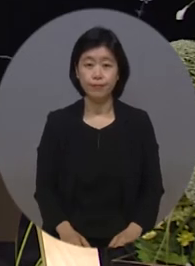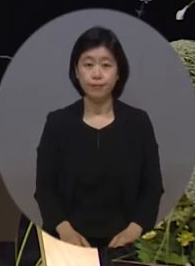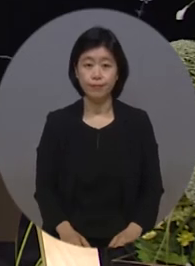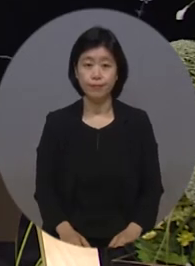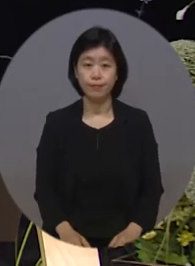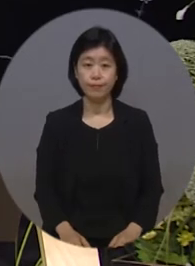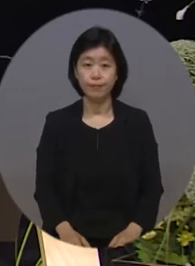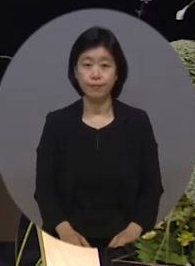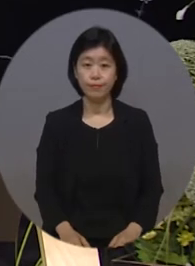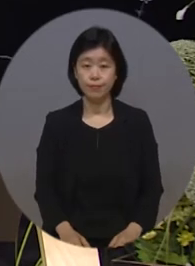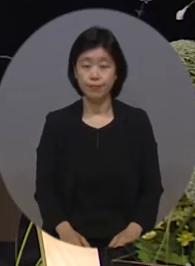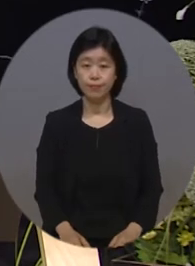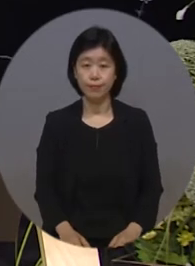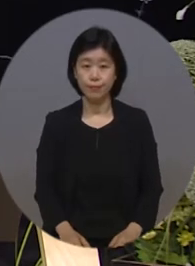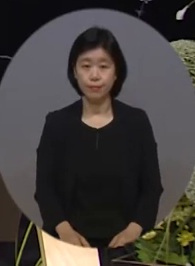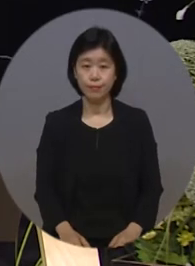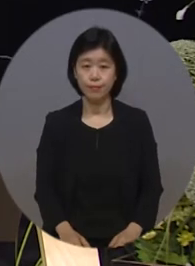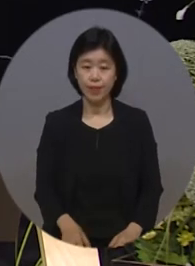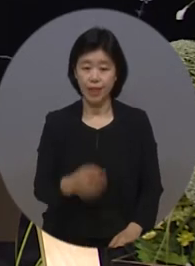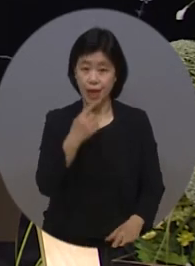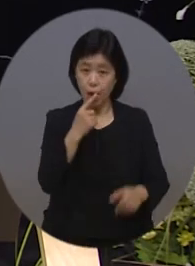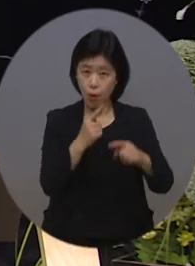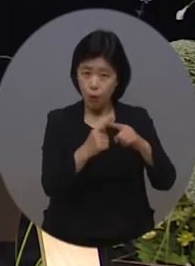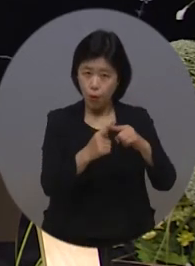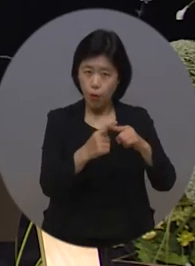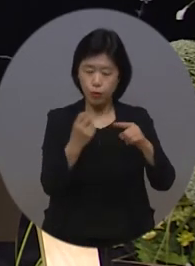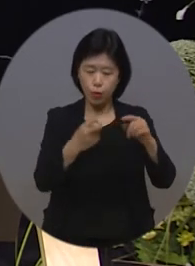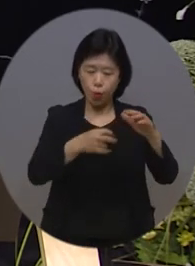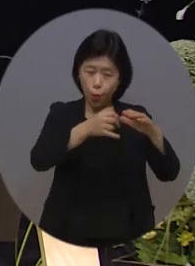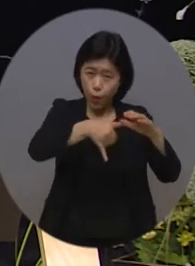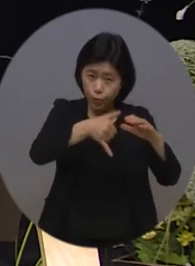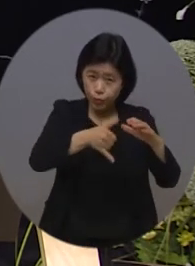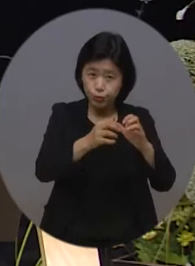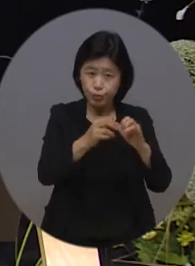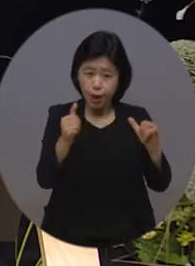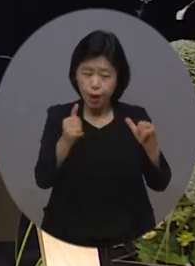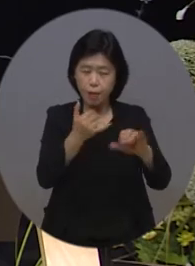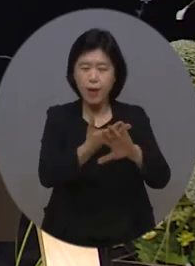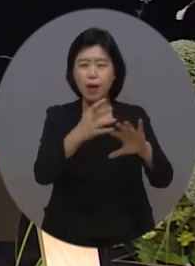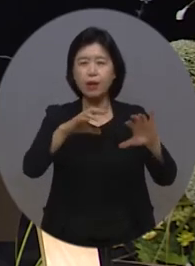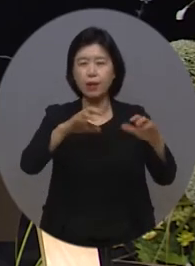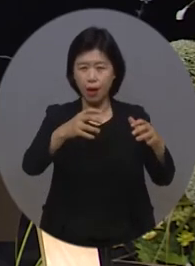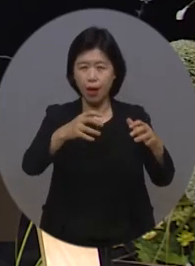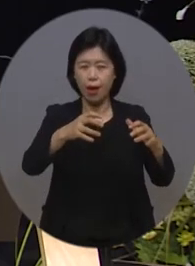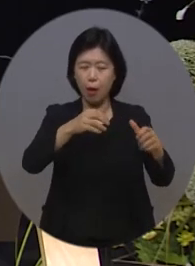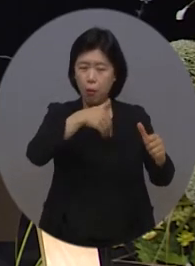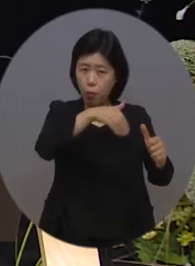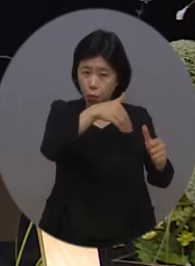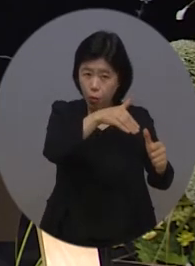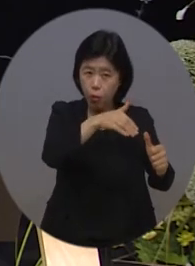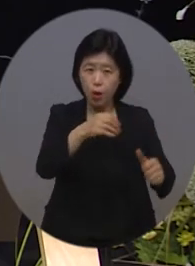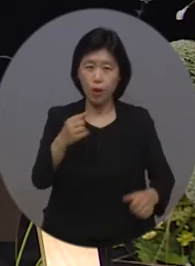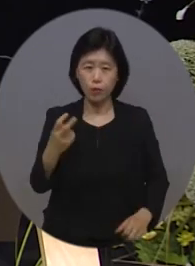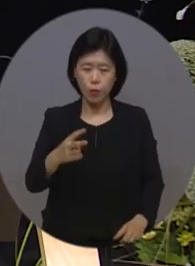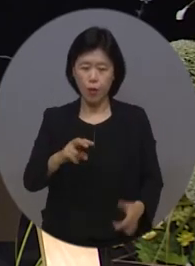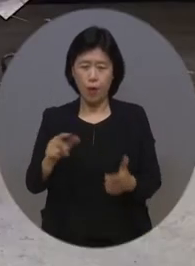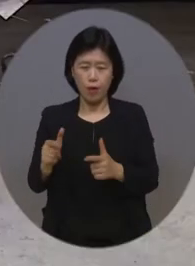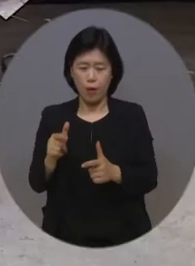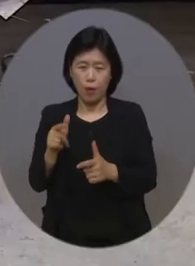대외적으로는 간호사와 강부들을 수출하였고 내로는 구로공당 등의 부품으로 채워지는